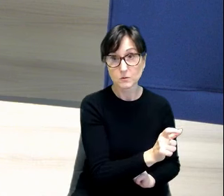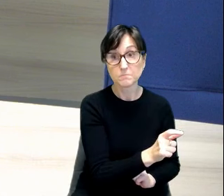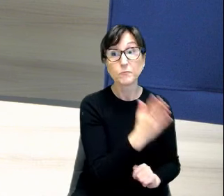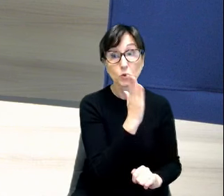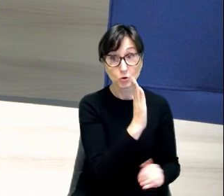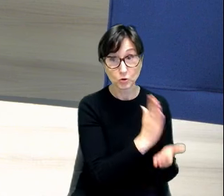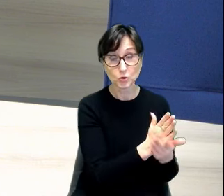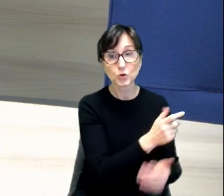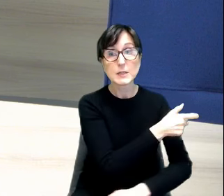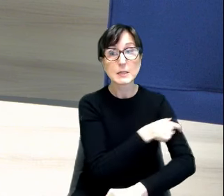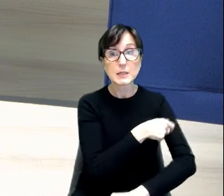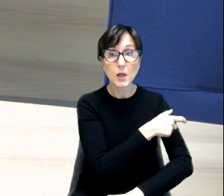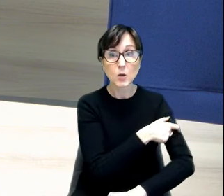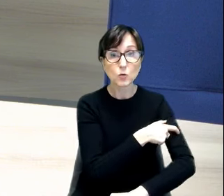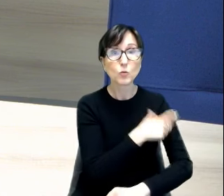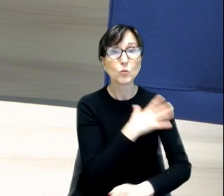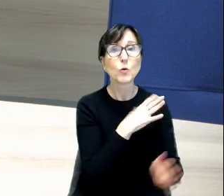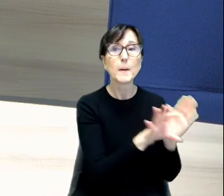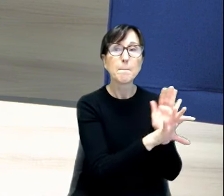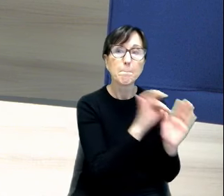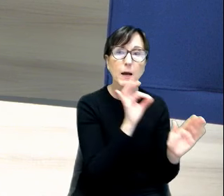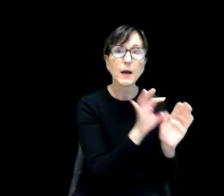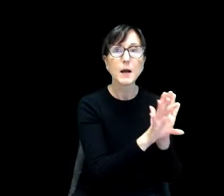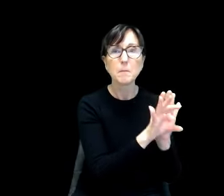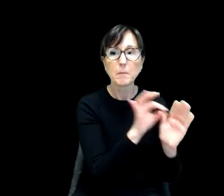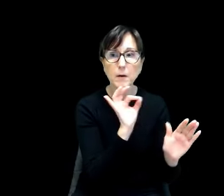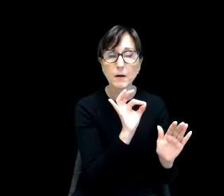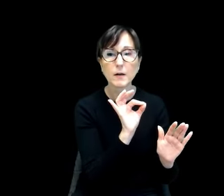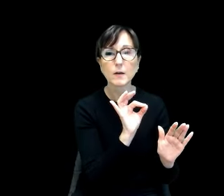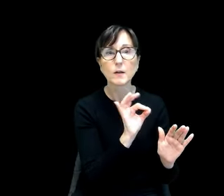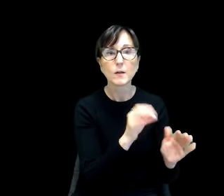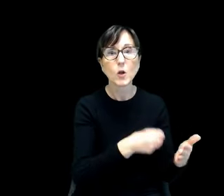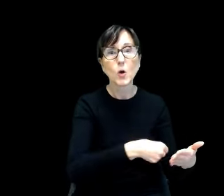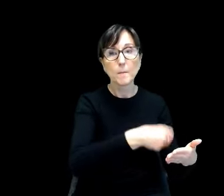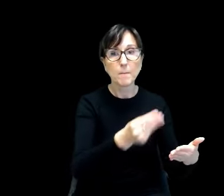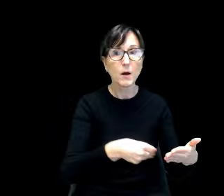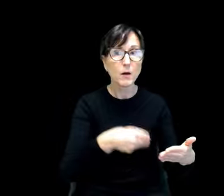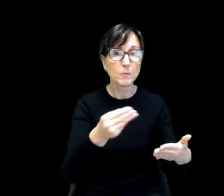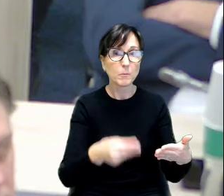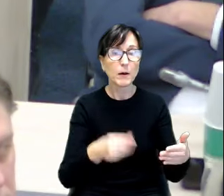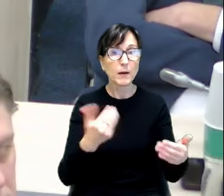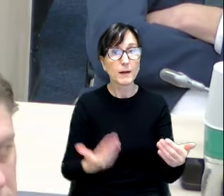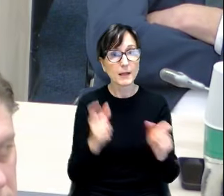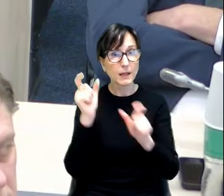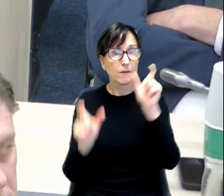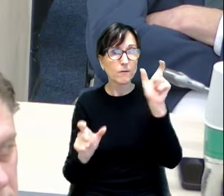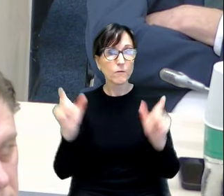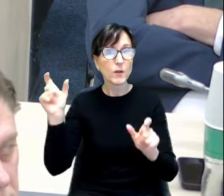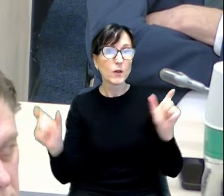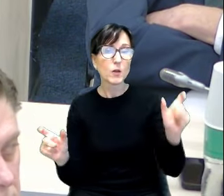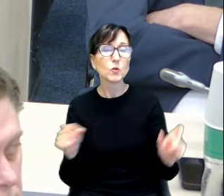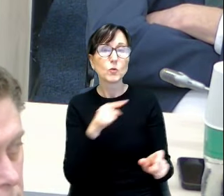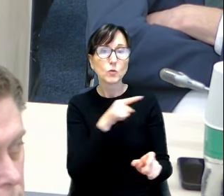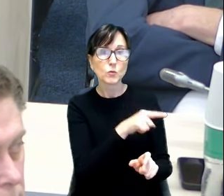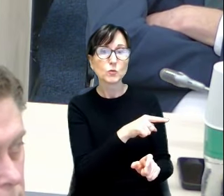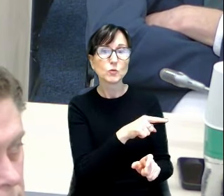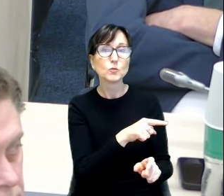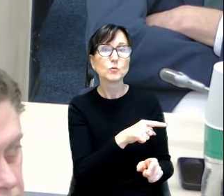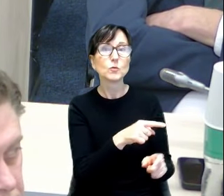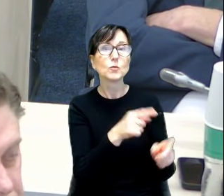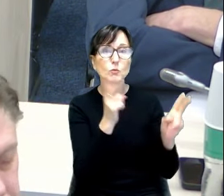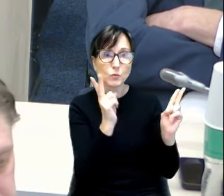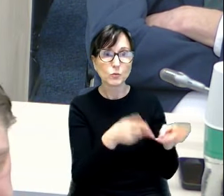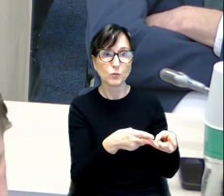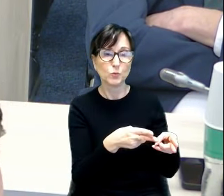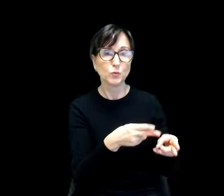buvo išrinkti iš kelinto karto ten su keliais parašais gyventojų kurie pasirašė už tai kad jisai būtų būtent šitos bendruomenės